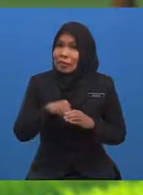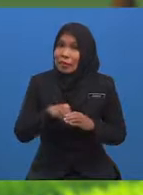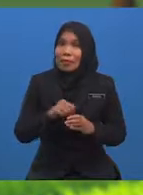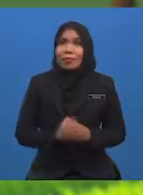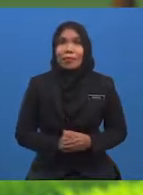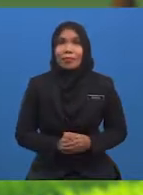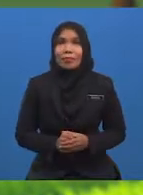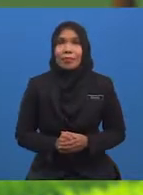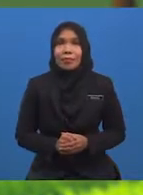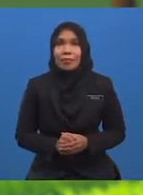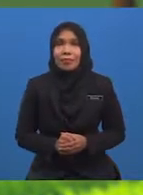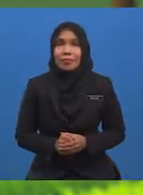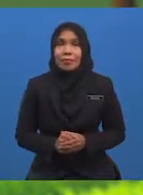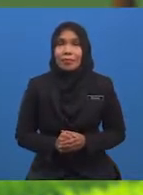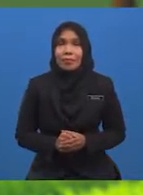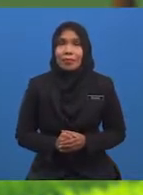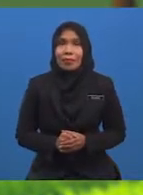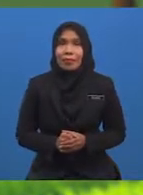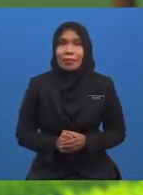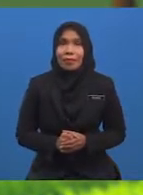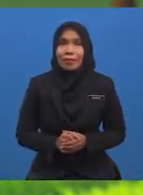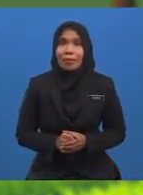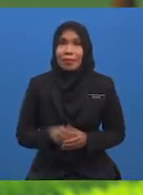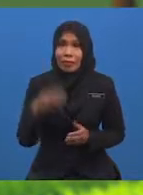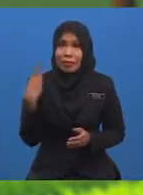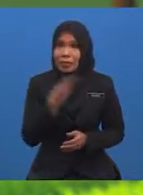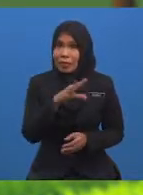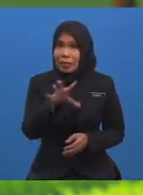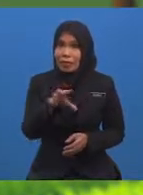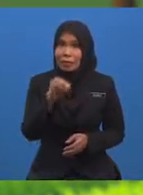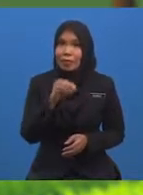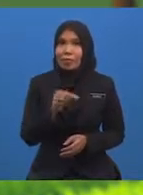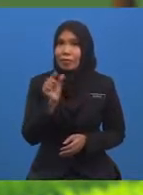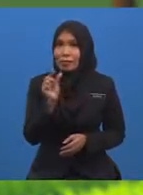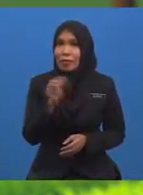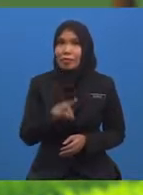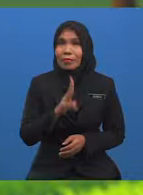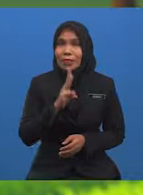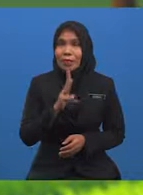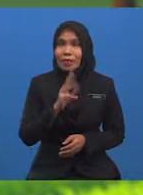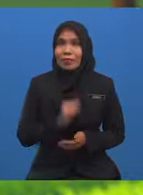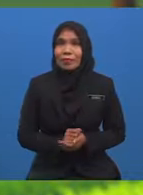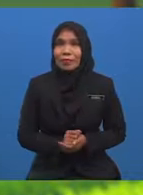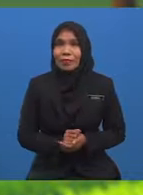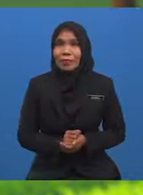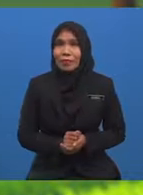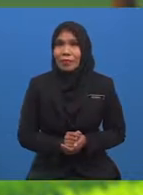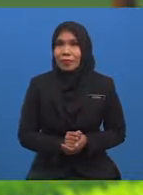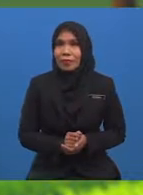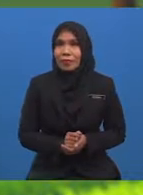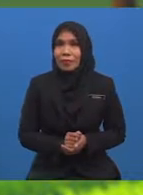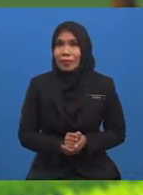meletakkan biji benih di dalam tanah, kita ambil sedikit air. untuk